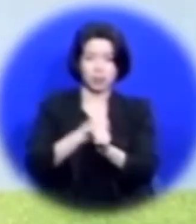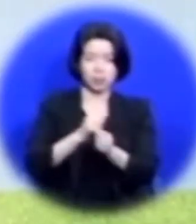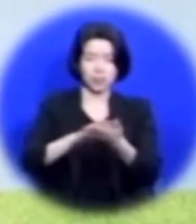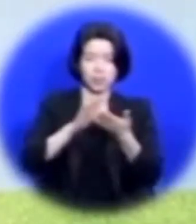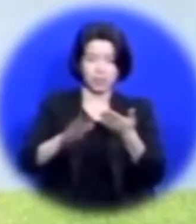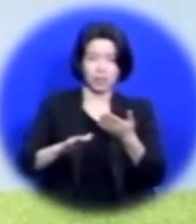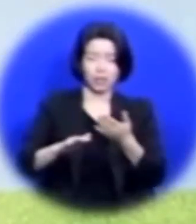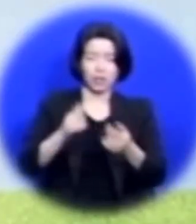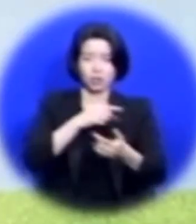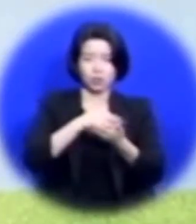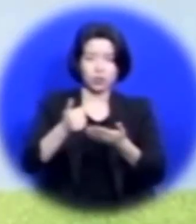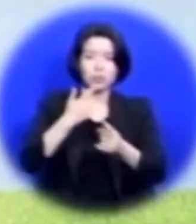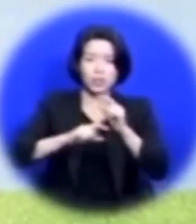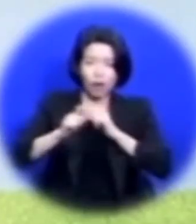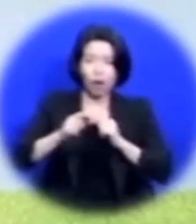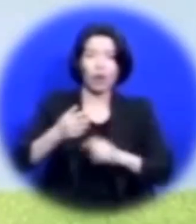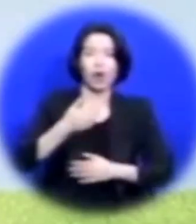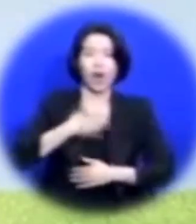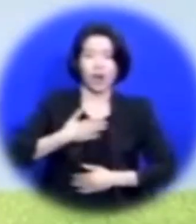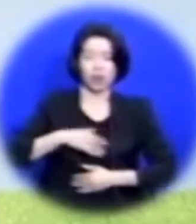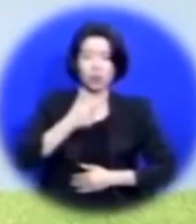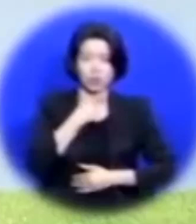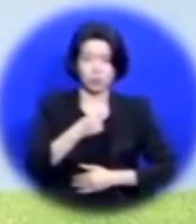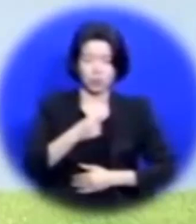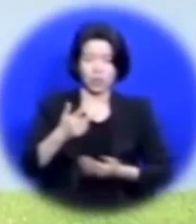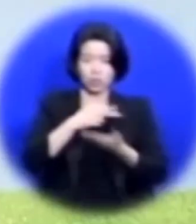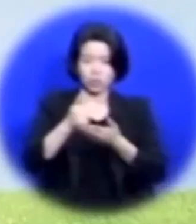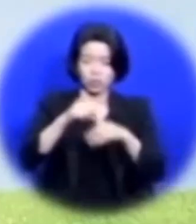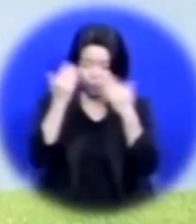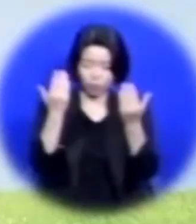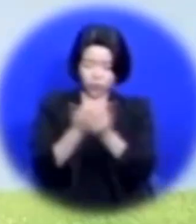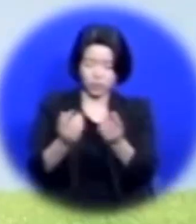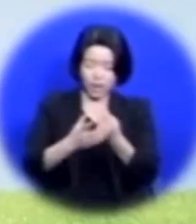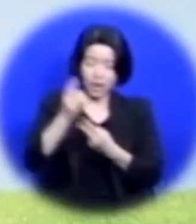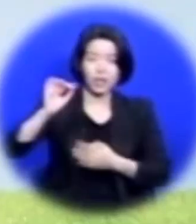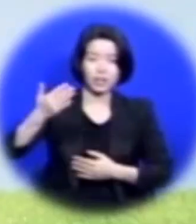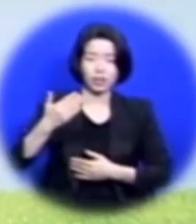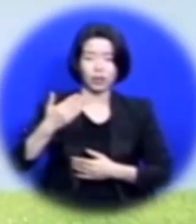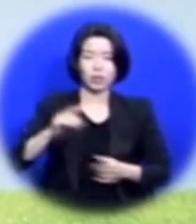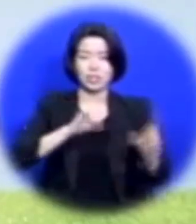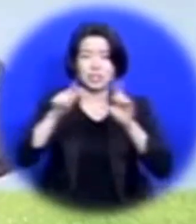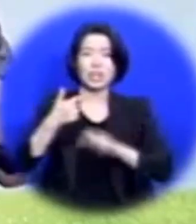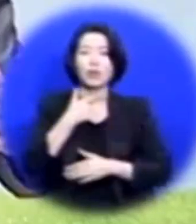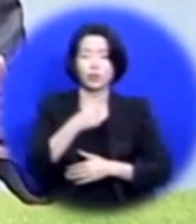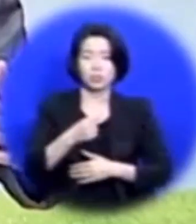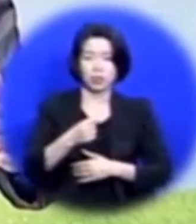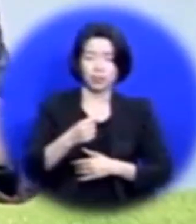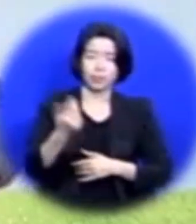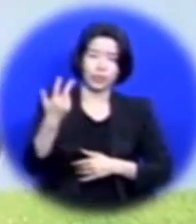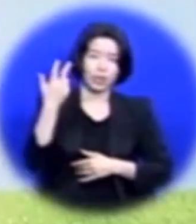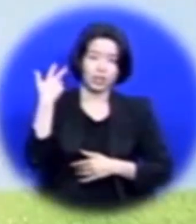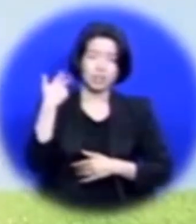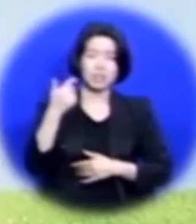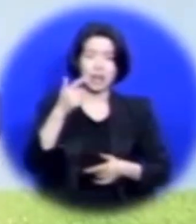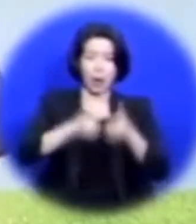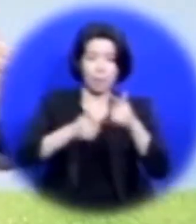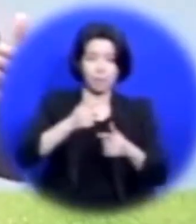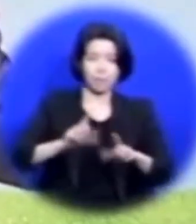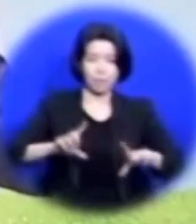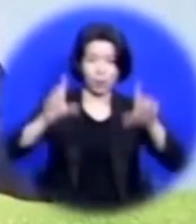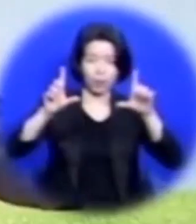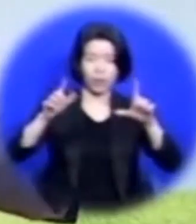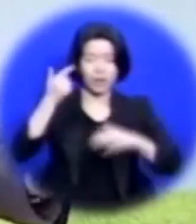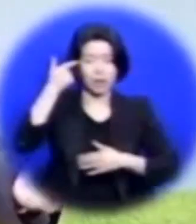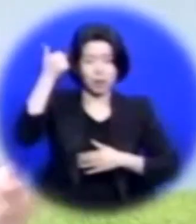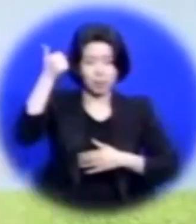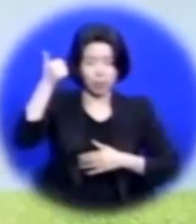주님을 더 알고 싶어 주님과 온전히 하나 지어 살고 싶은 겁니다 지난 목요일 우리 목사 밴드